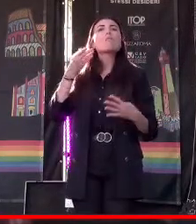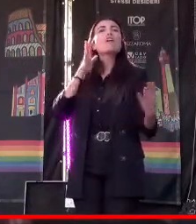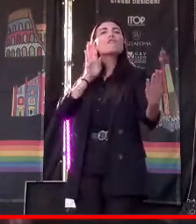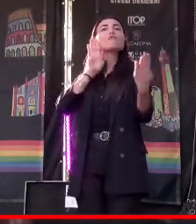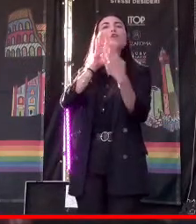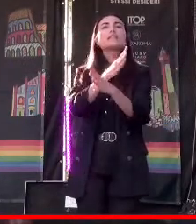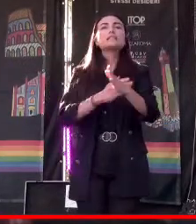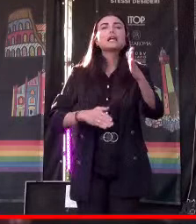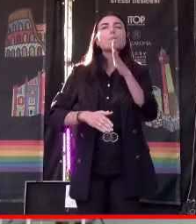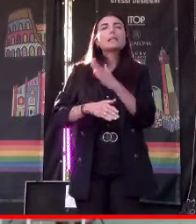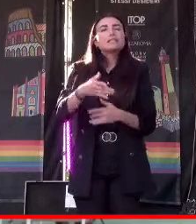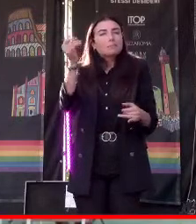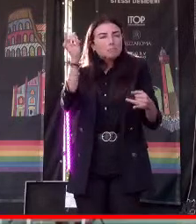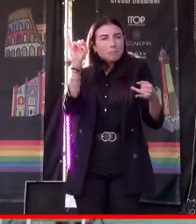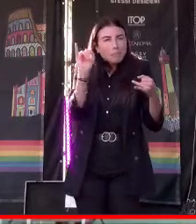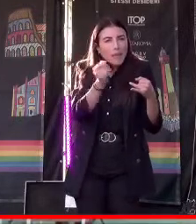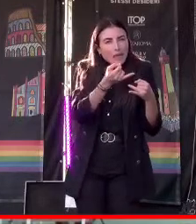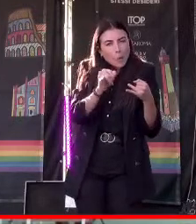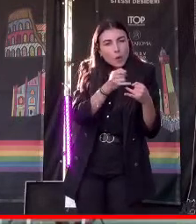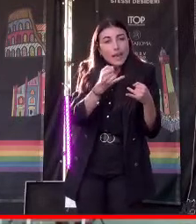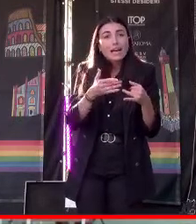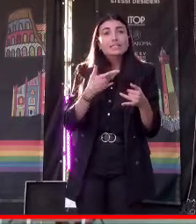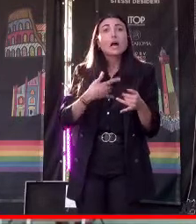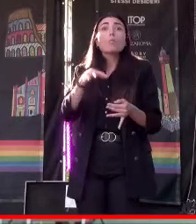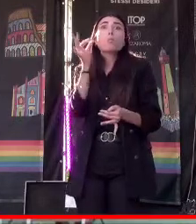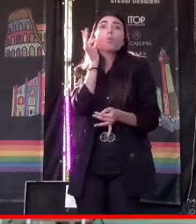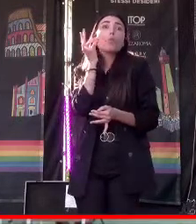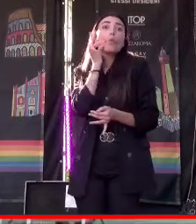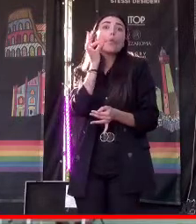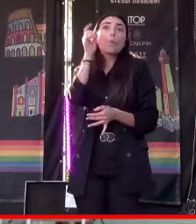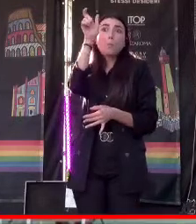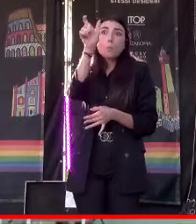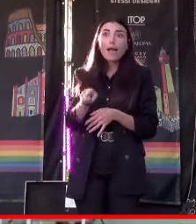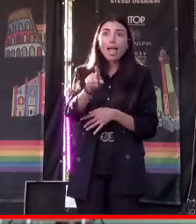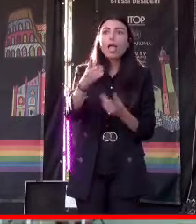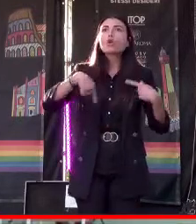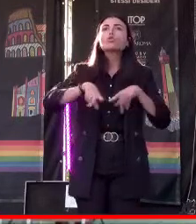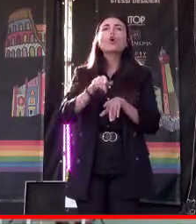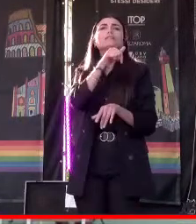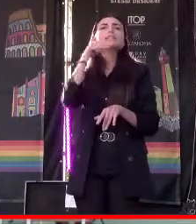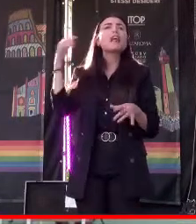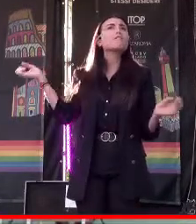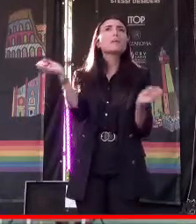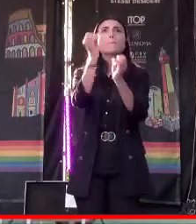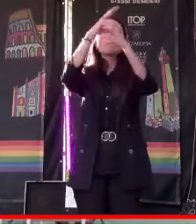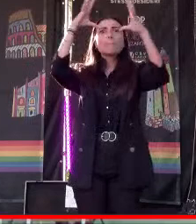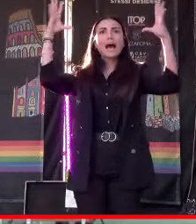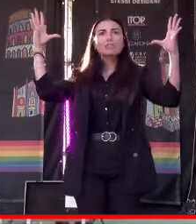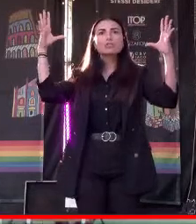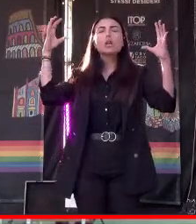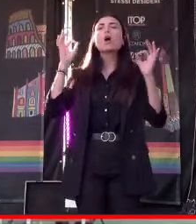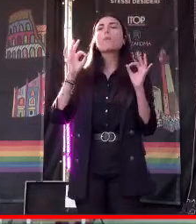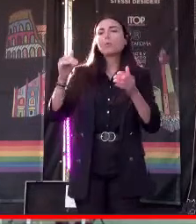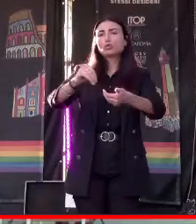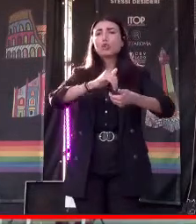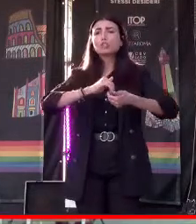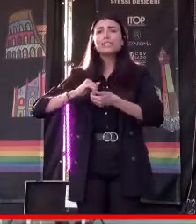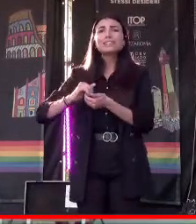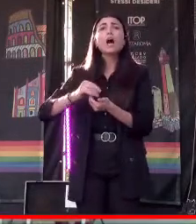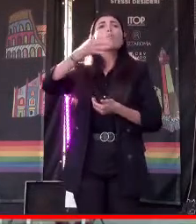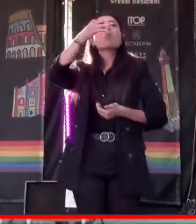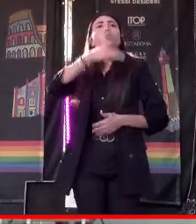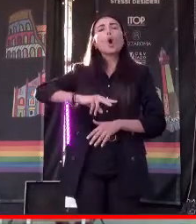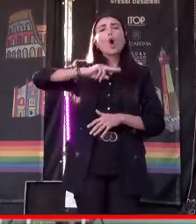la disabilità come una peculiarità dell'essere umano inevitabile, dobbiamo immaginare che ci sia una società capace, no, di rispondere,